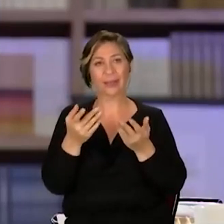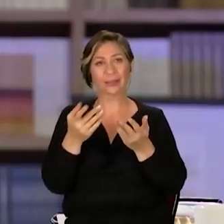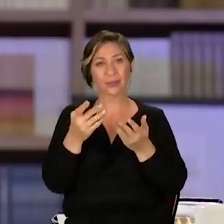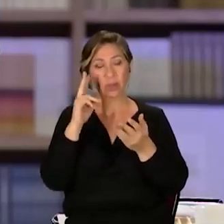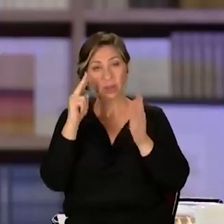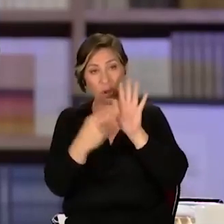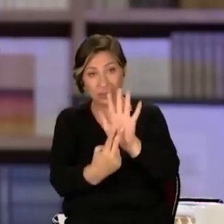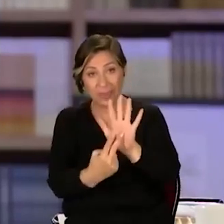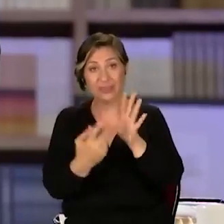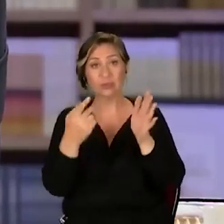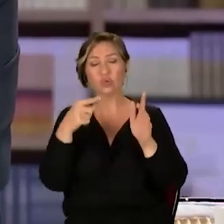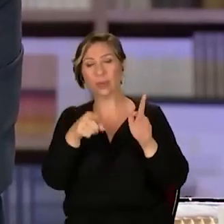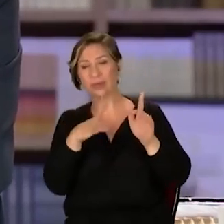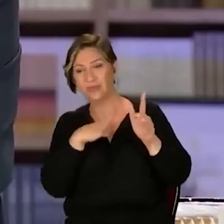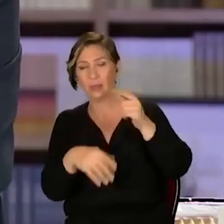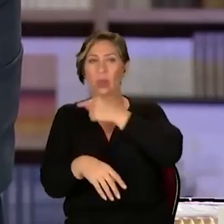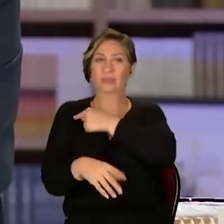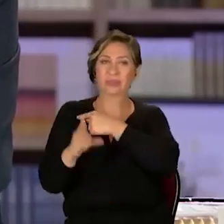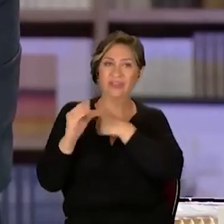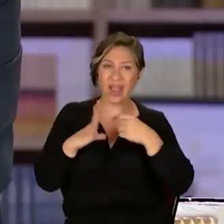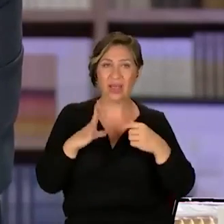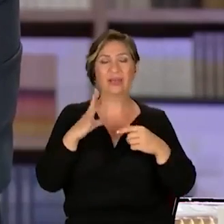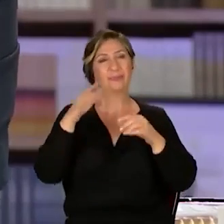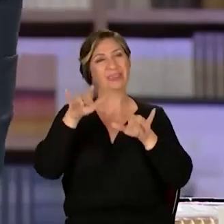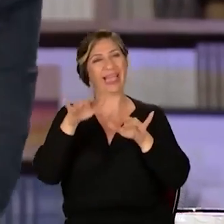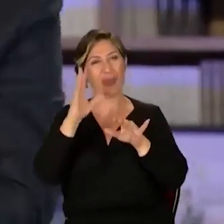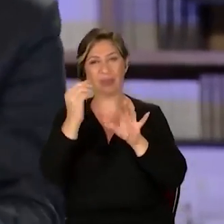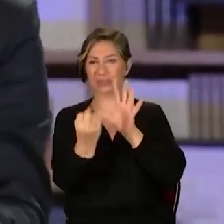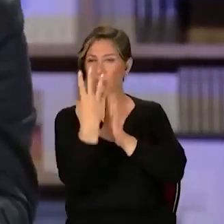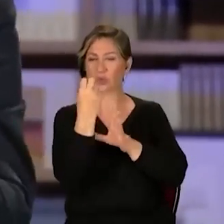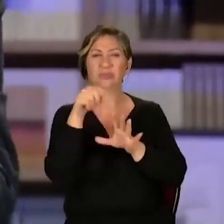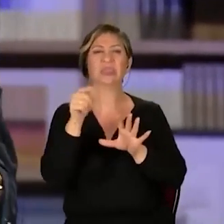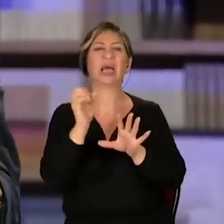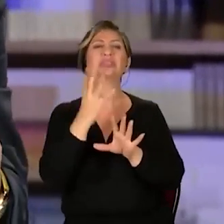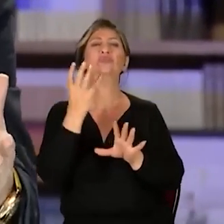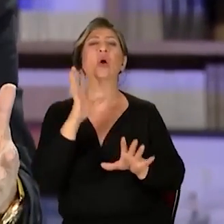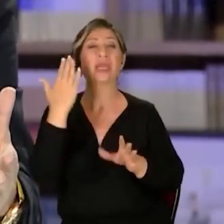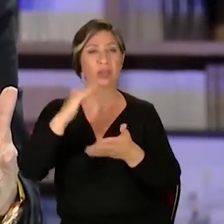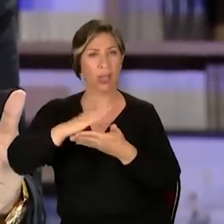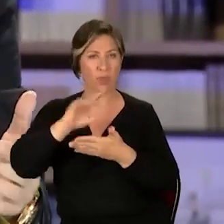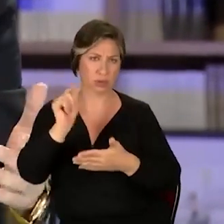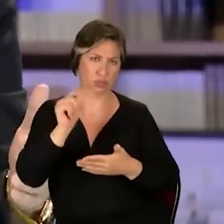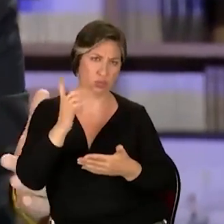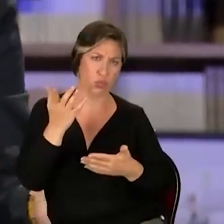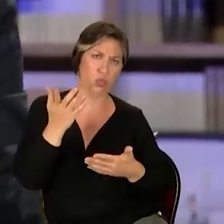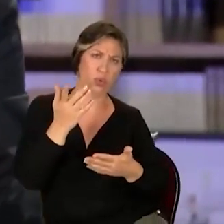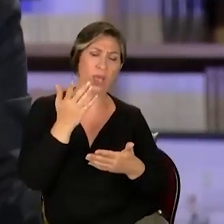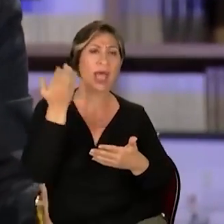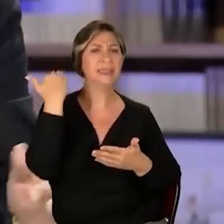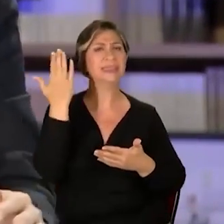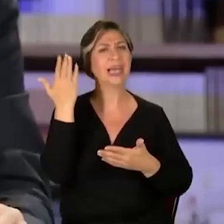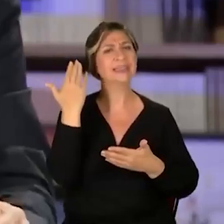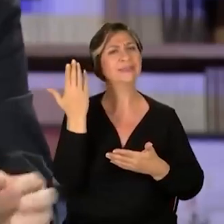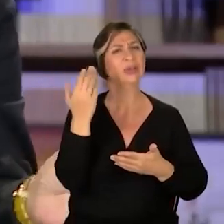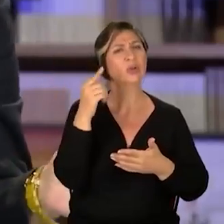problemleri göstermesi, şuramda bir şey var, buramda bir şey var. Hatta eskiden bir ara yazıyordu. Şimdikiler yazmıyor. Eski laptoplarda yazıyordu. Tabii, tabii, eskiden yani yazıyordu. Eskiden